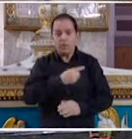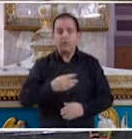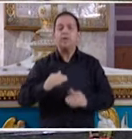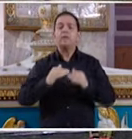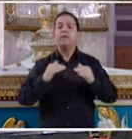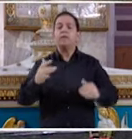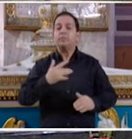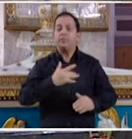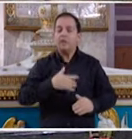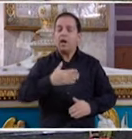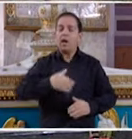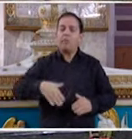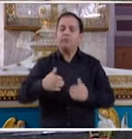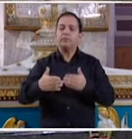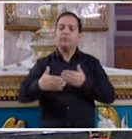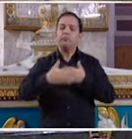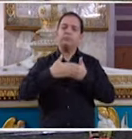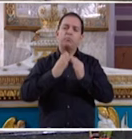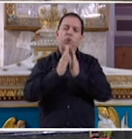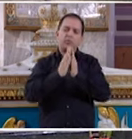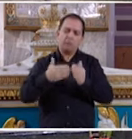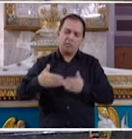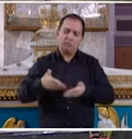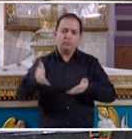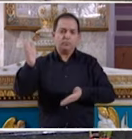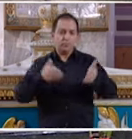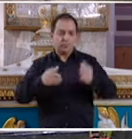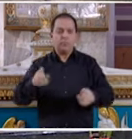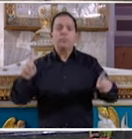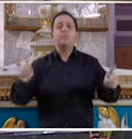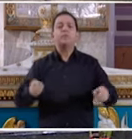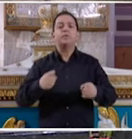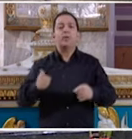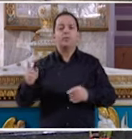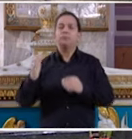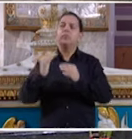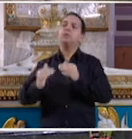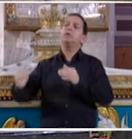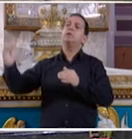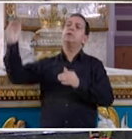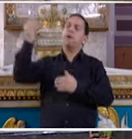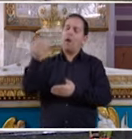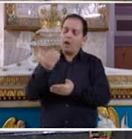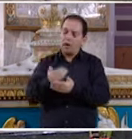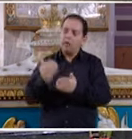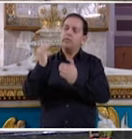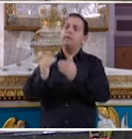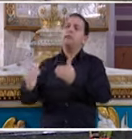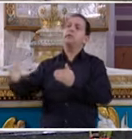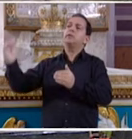Αμήν. Κύριε δεηθόμεν. Κύριε ελέησον. Κύριε ελέησον. Κύριε